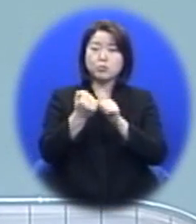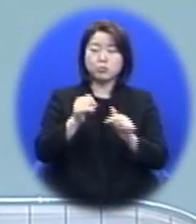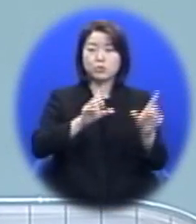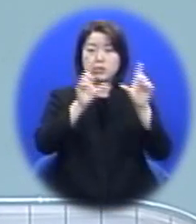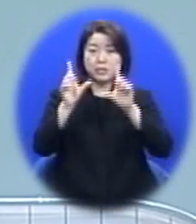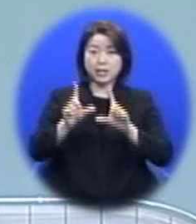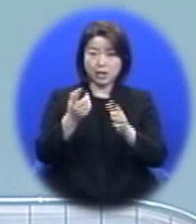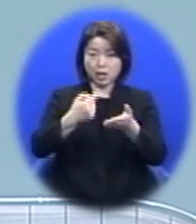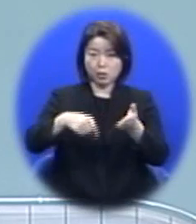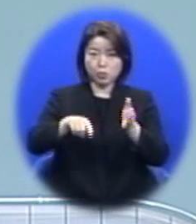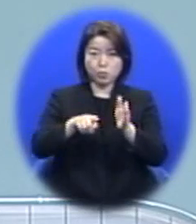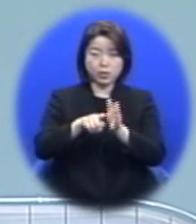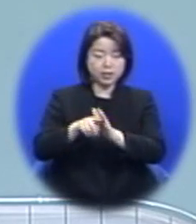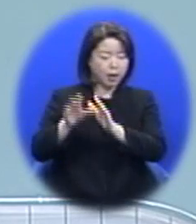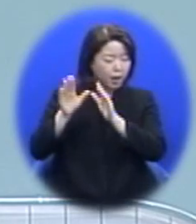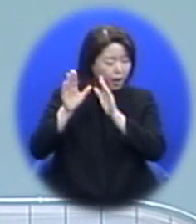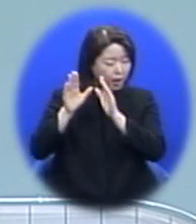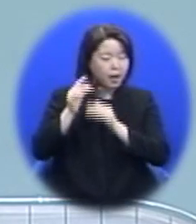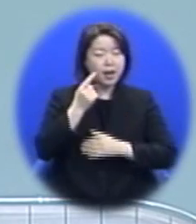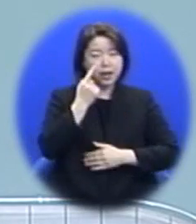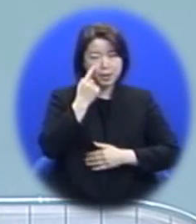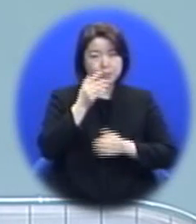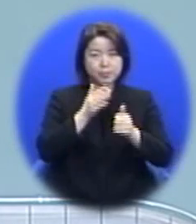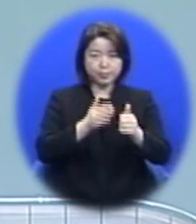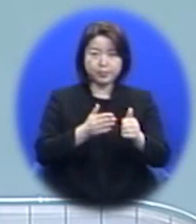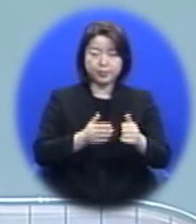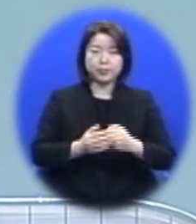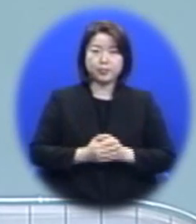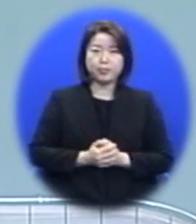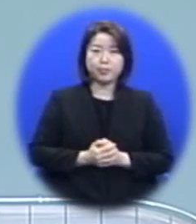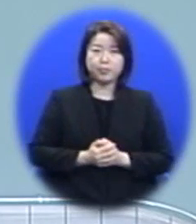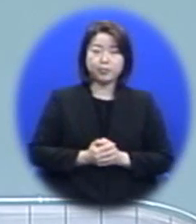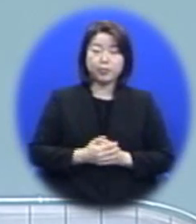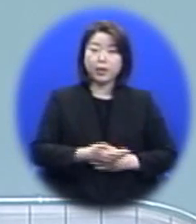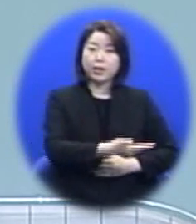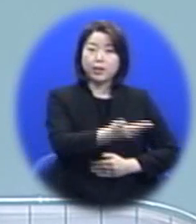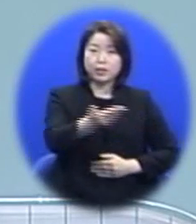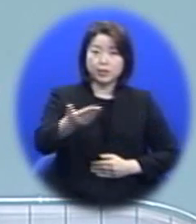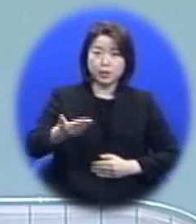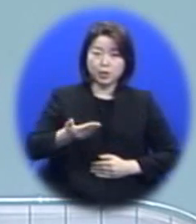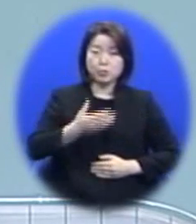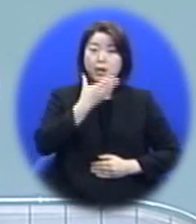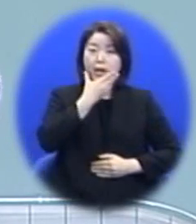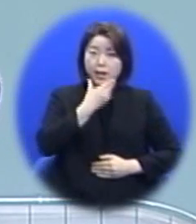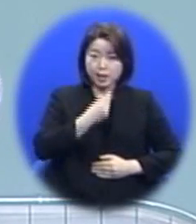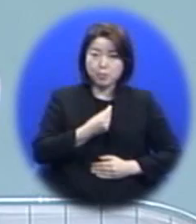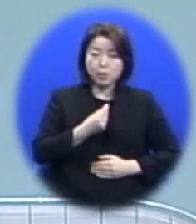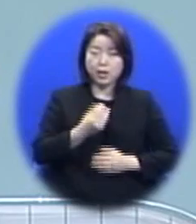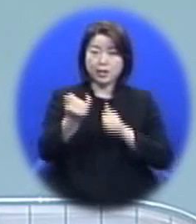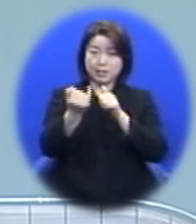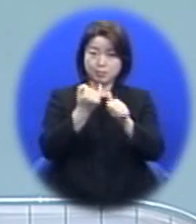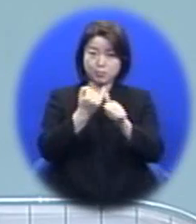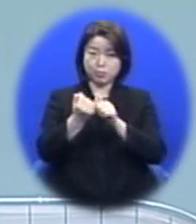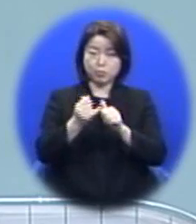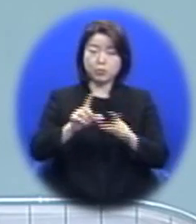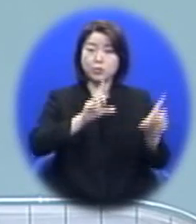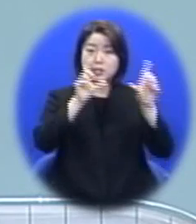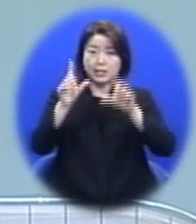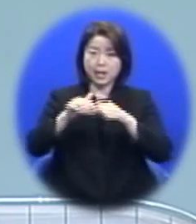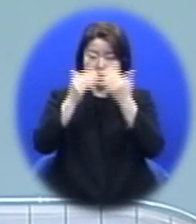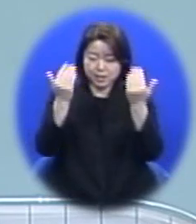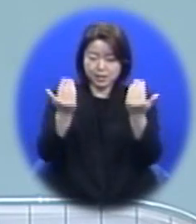위해서 한번 귀 기울여 보시기를 바랍니다. 여러분 행복한 부부 생활을 다